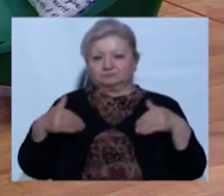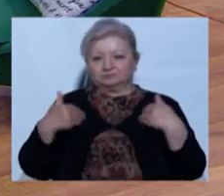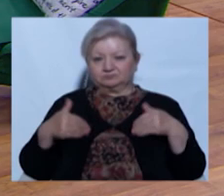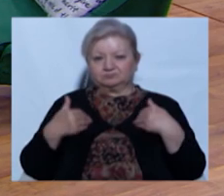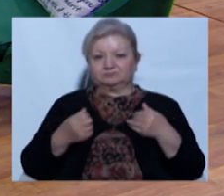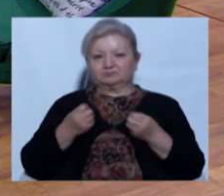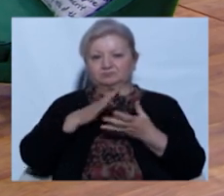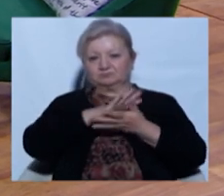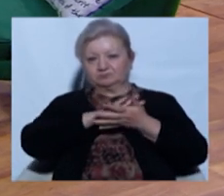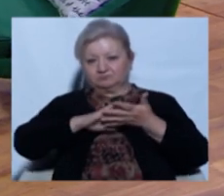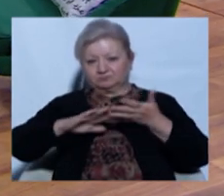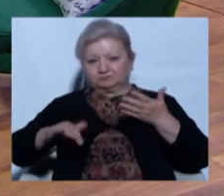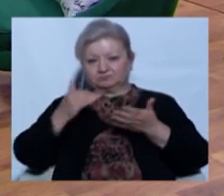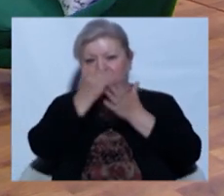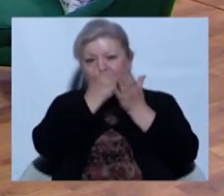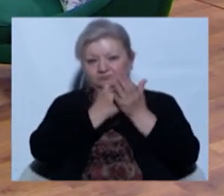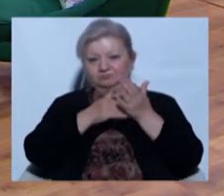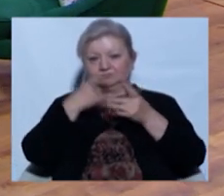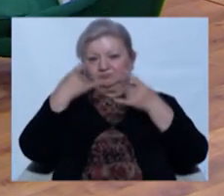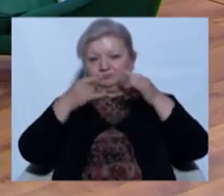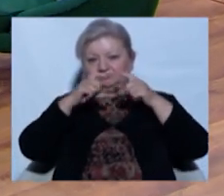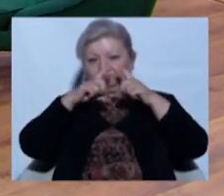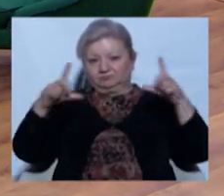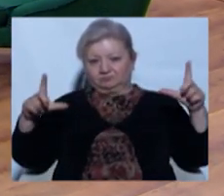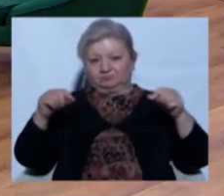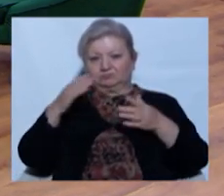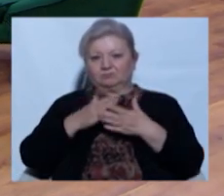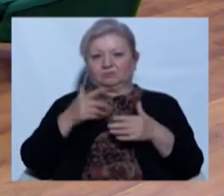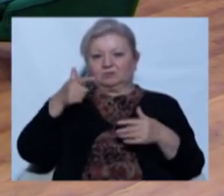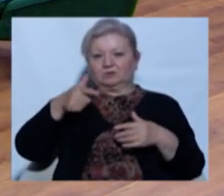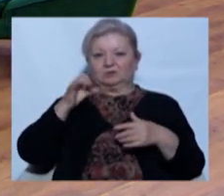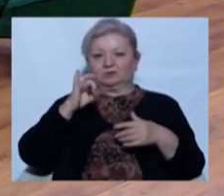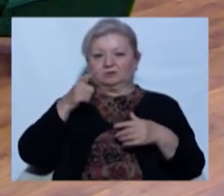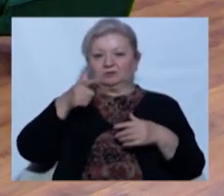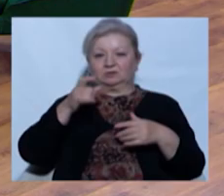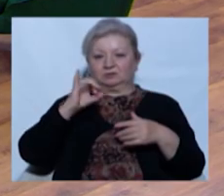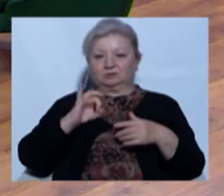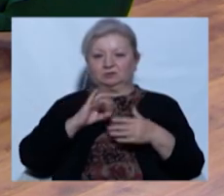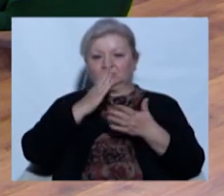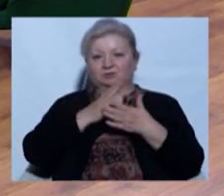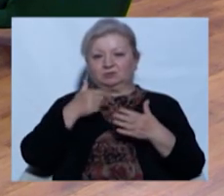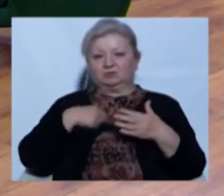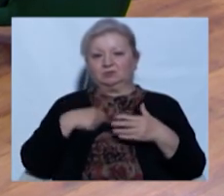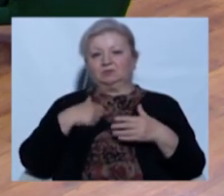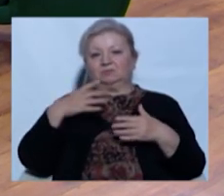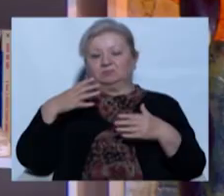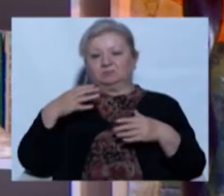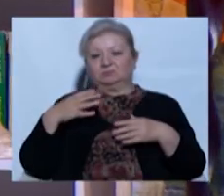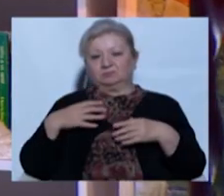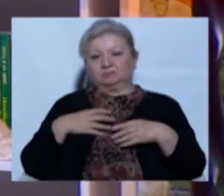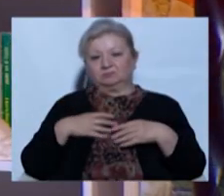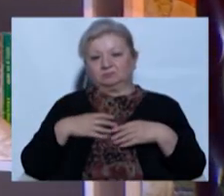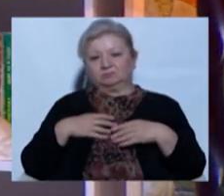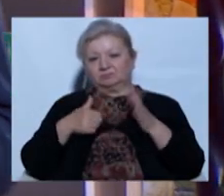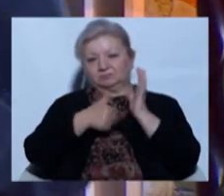მოგესალმებით, ჩვენ ვაგრძელებთ ჩვენს გაკვეთილებს, ტელეგაკვეთილებს და ჩვენ გიგი ბერძენიშვილი გახლავთ, ჩვენი საქართველოს მასწავლებელი მეექვსე კლასის და ჩვენ